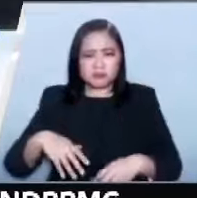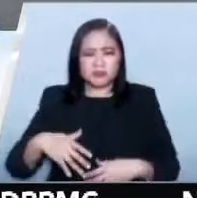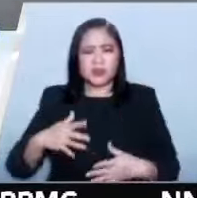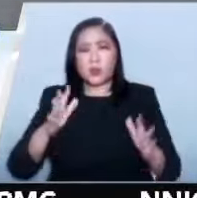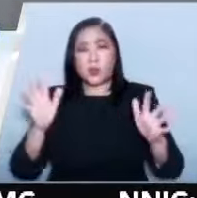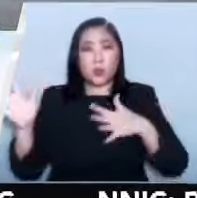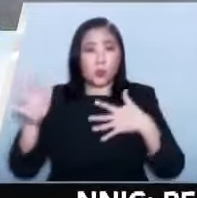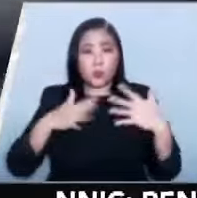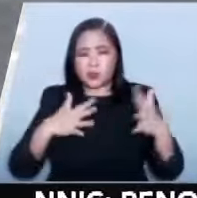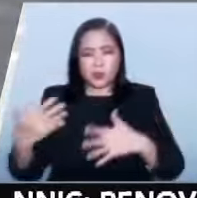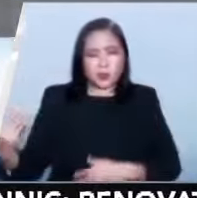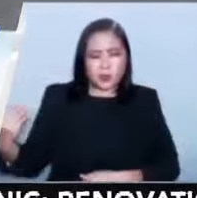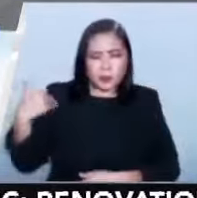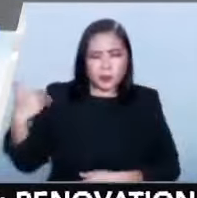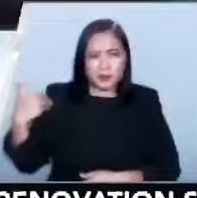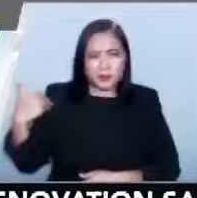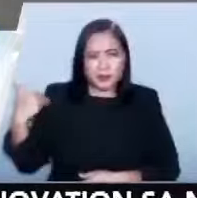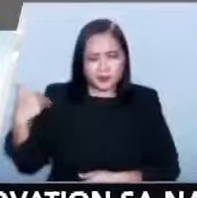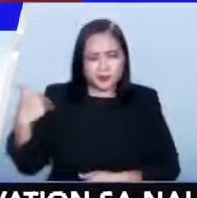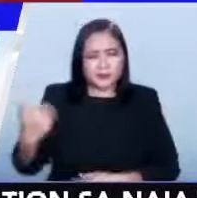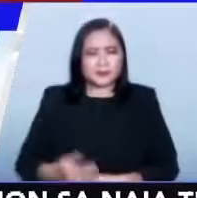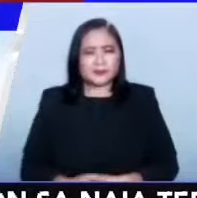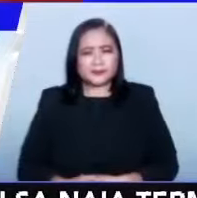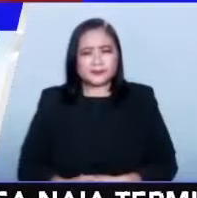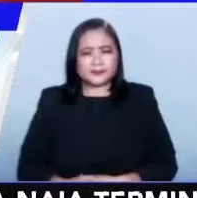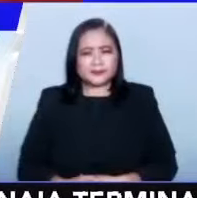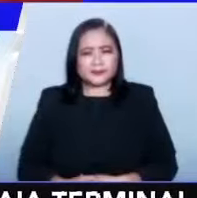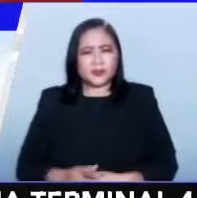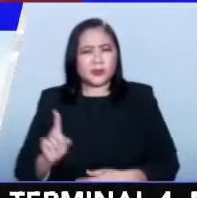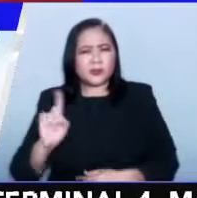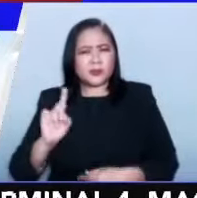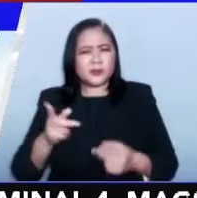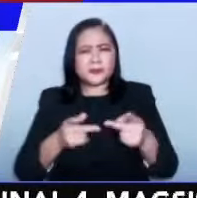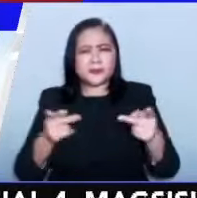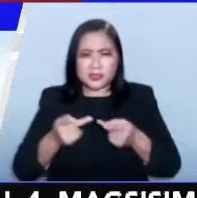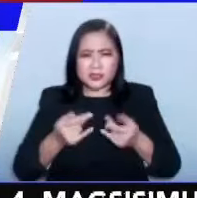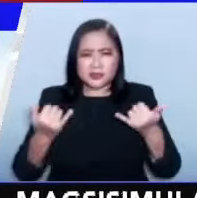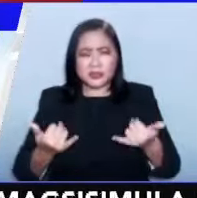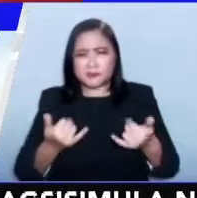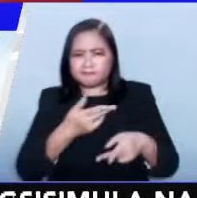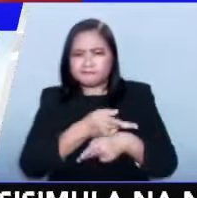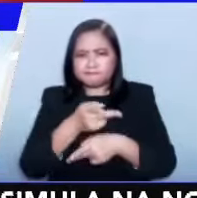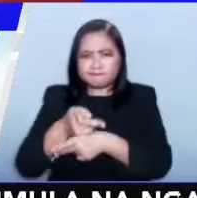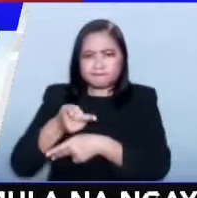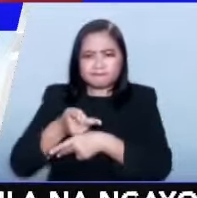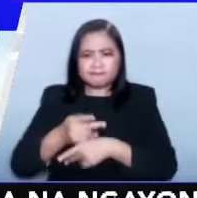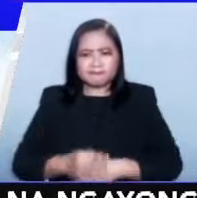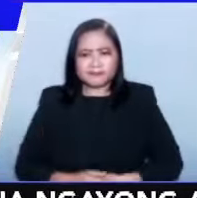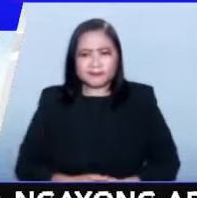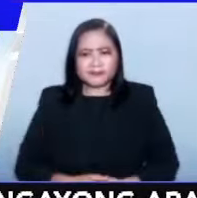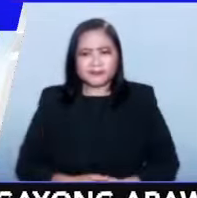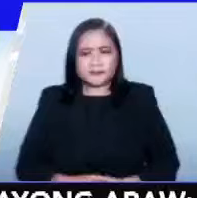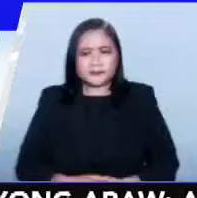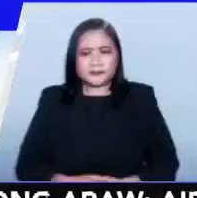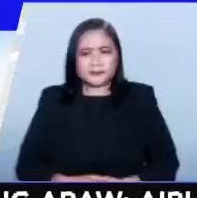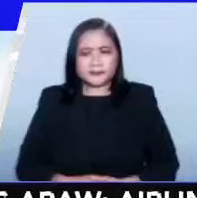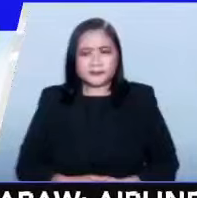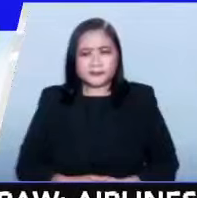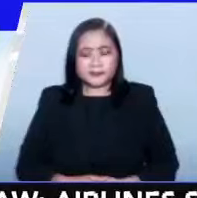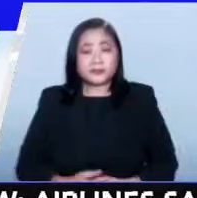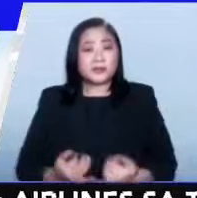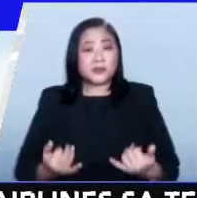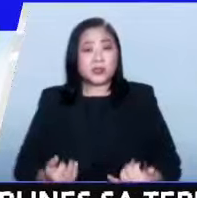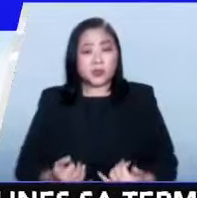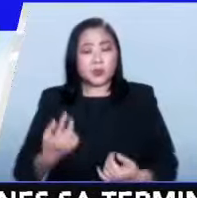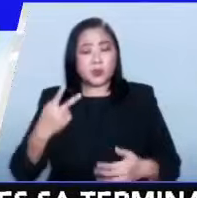po kaming nararamdaman Anong lugar ba ang ah binabantayan niyo diyan ah sa forecast po ng